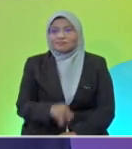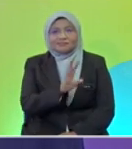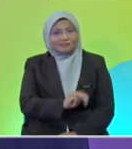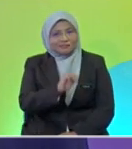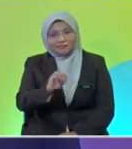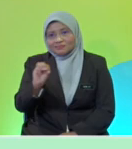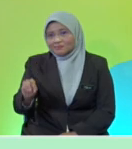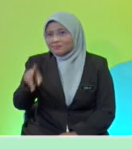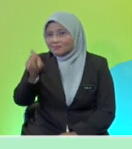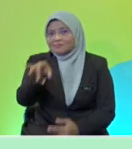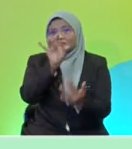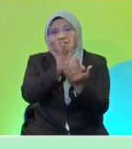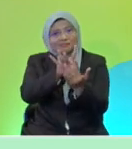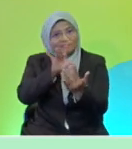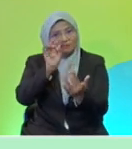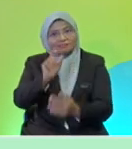satu tabung kesukaan mereka